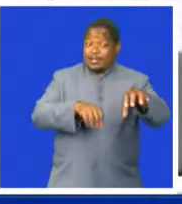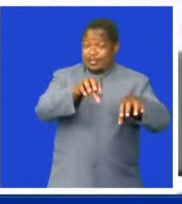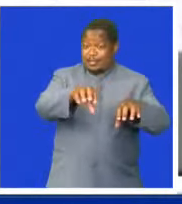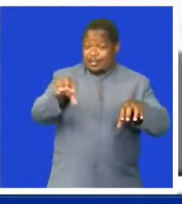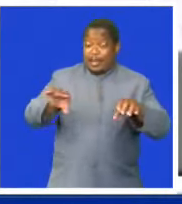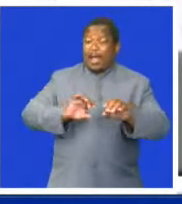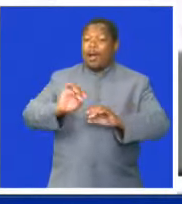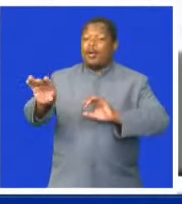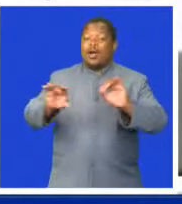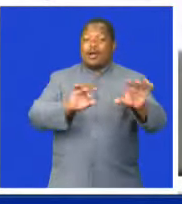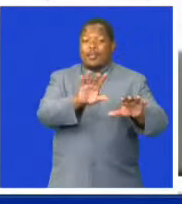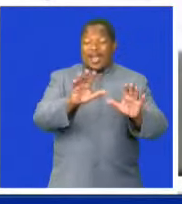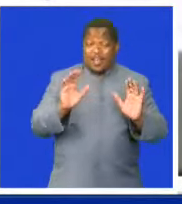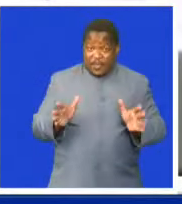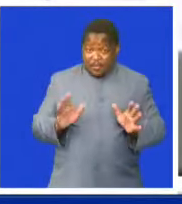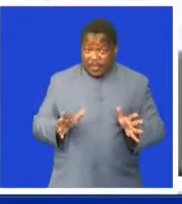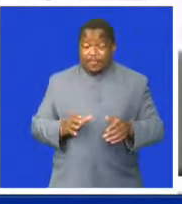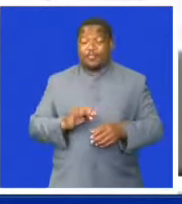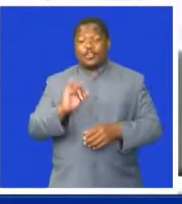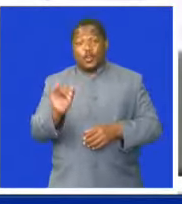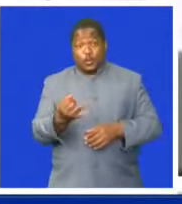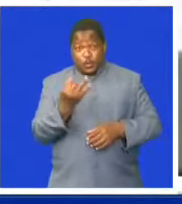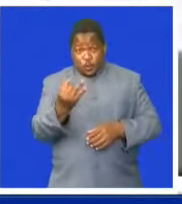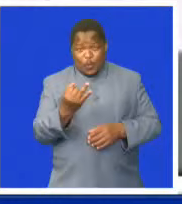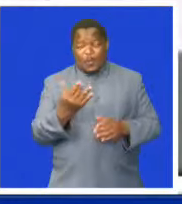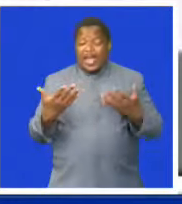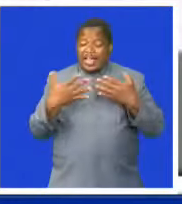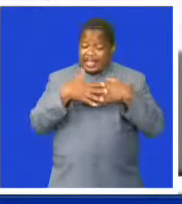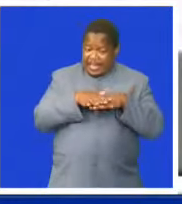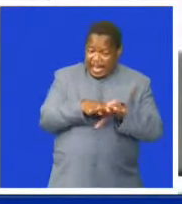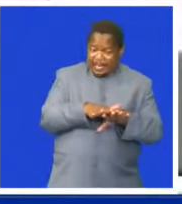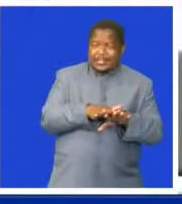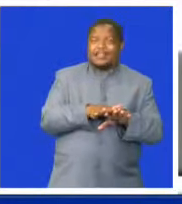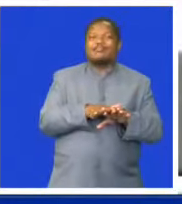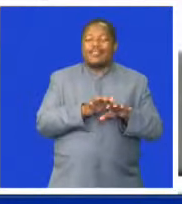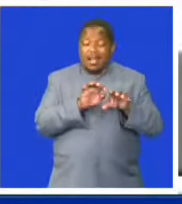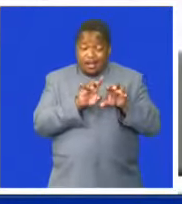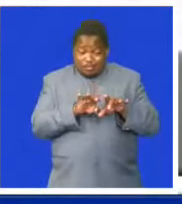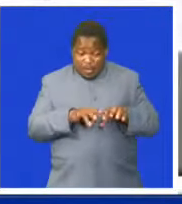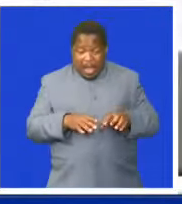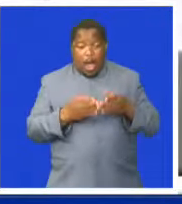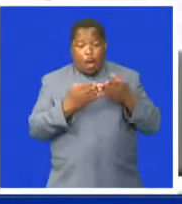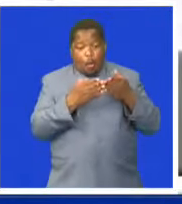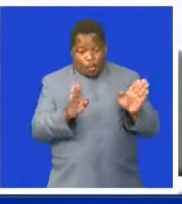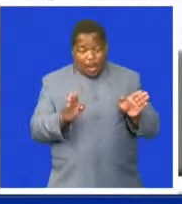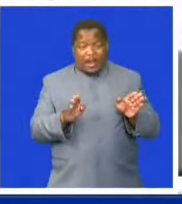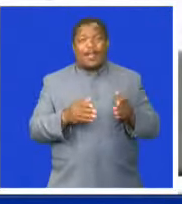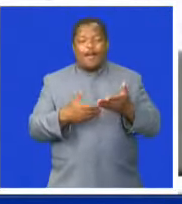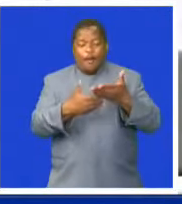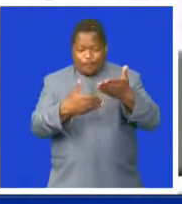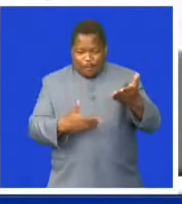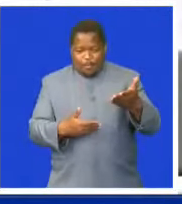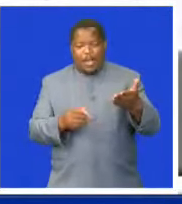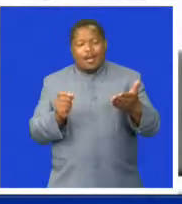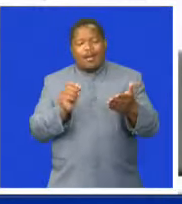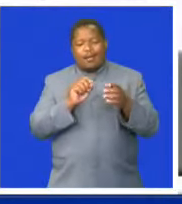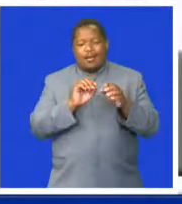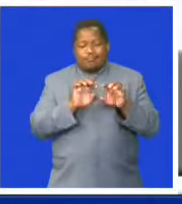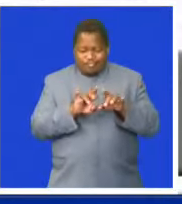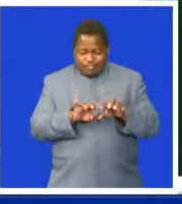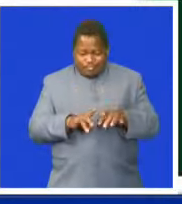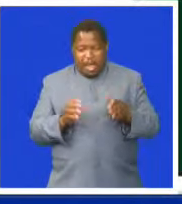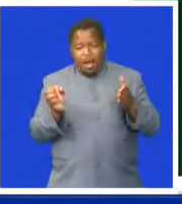lesifuna ukucela kuyo ukuthi si-encourage abodokotela bo-nurse mhlawumbe lasebaretayile